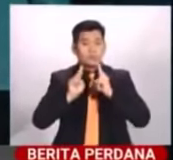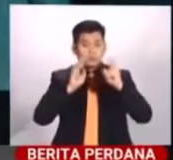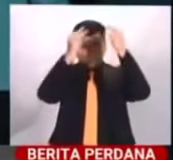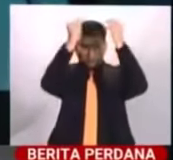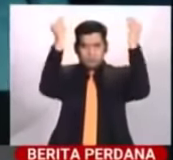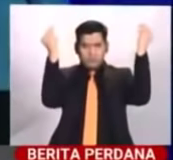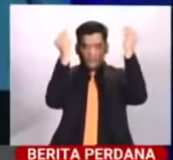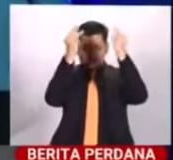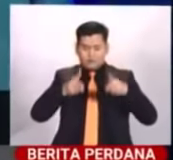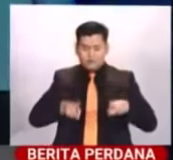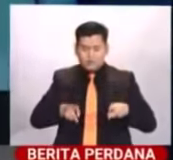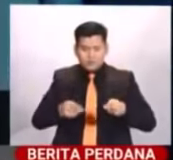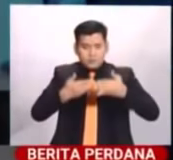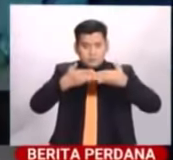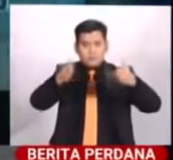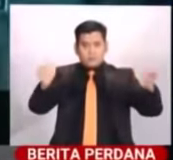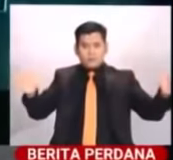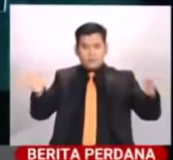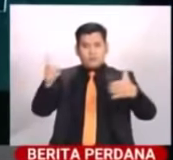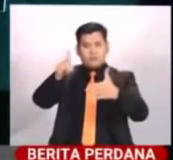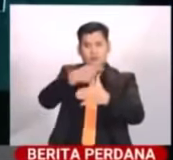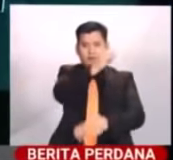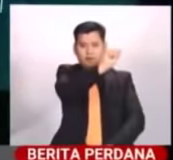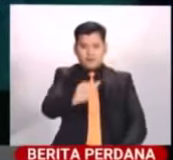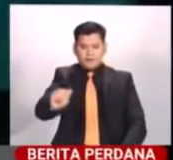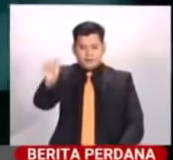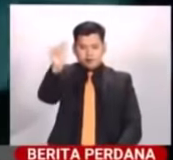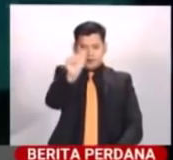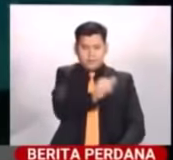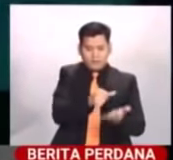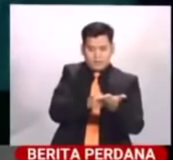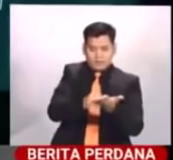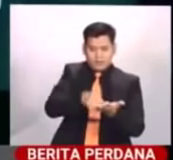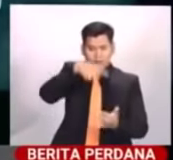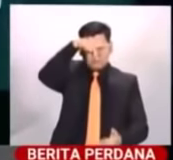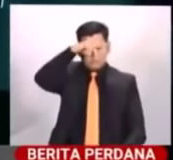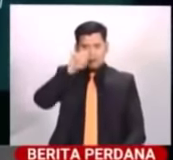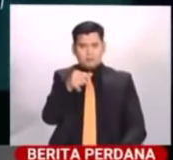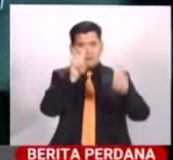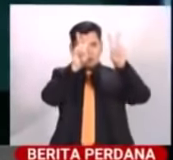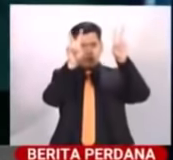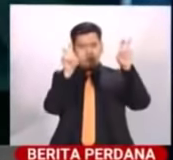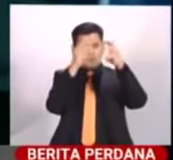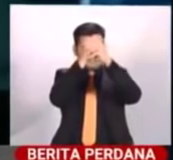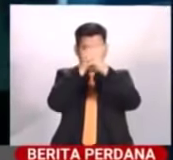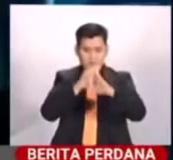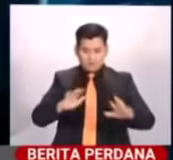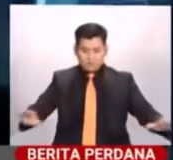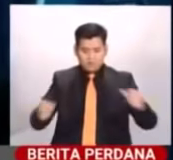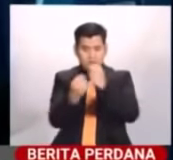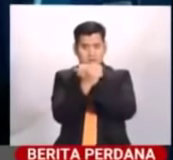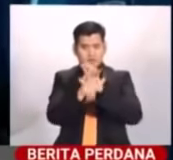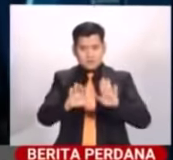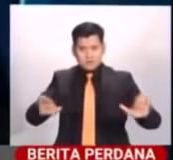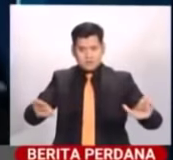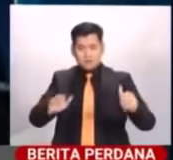Majlis Pelancaran Bulan Anti Dadah Kebangsaan 2020 di Putrajaya yang bertemakan kemakmuran dan kesejahteraan